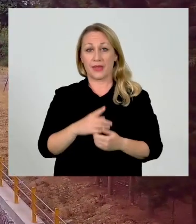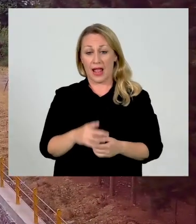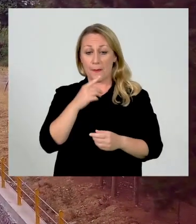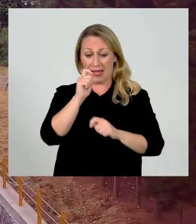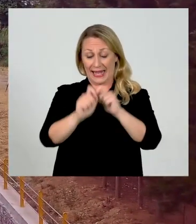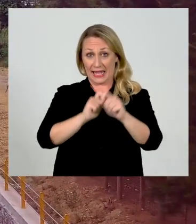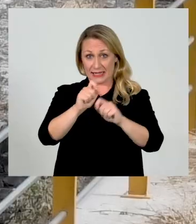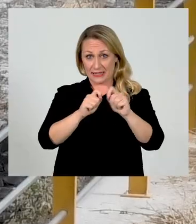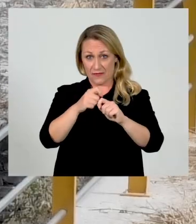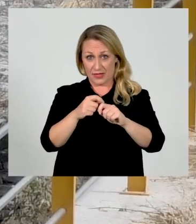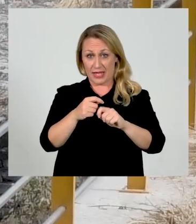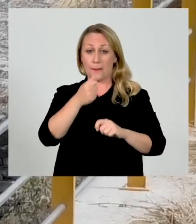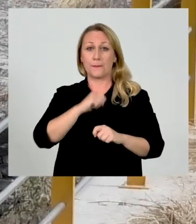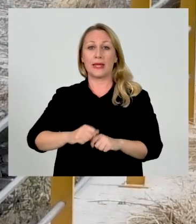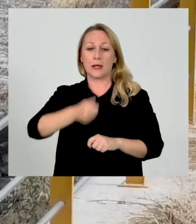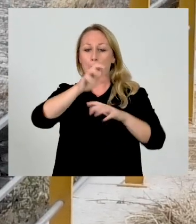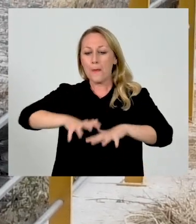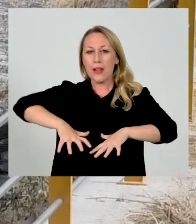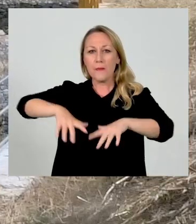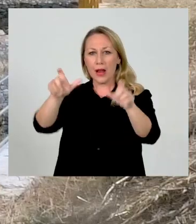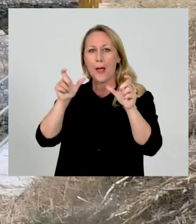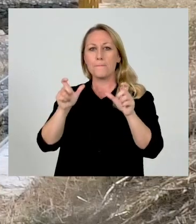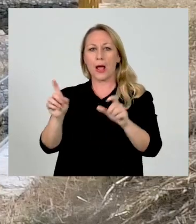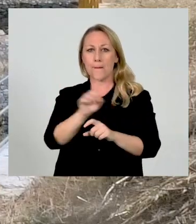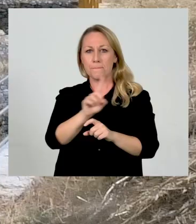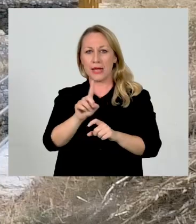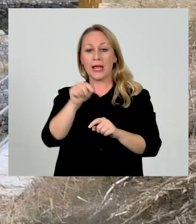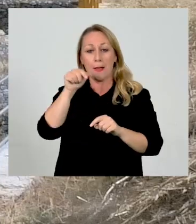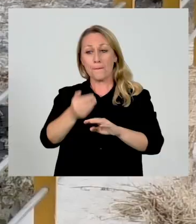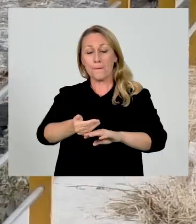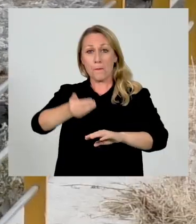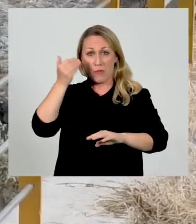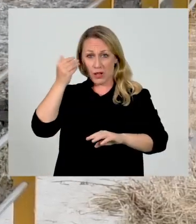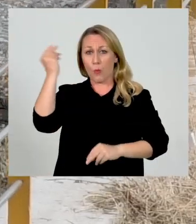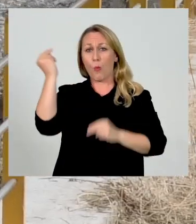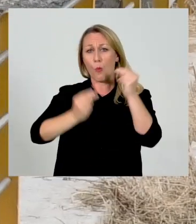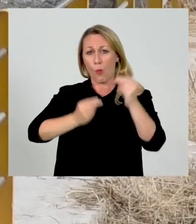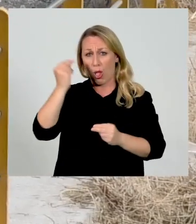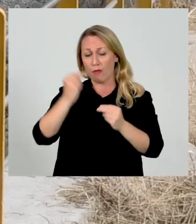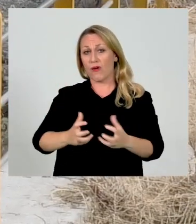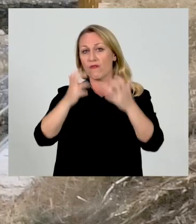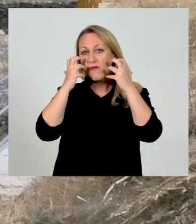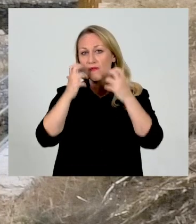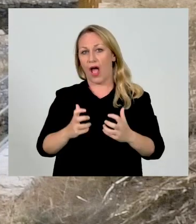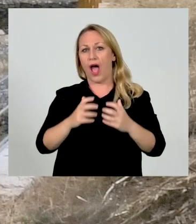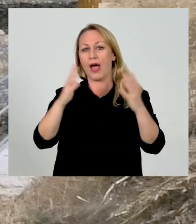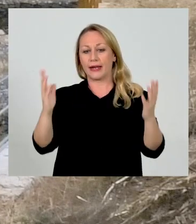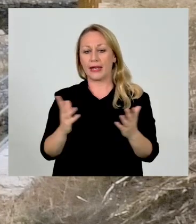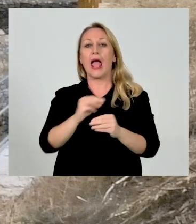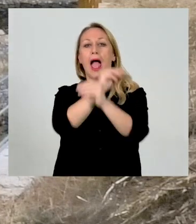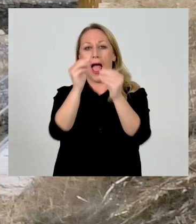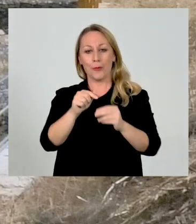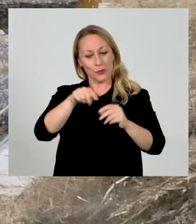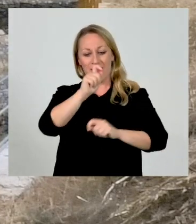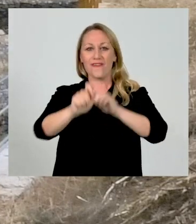Πριν την κατασκευή της αντιμνημονικής προστασίας και συγκεκριμένα του έργου αυτού, υπήρχε σοβαρό πρόβλημα, οπότε η